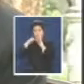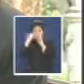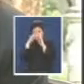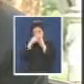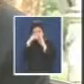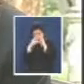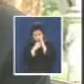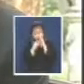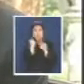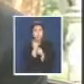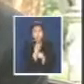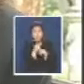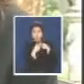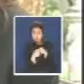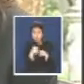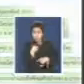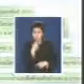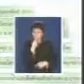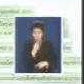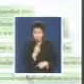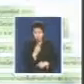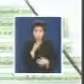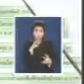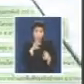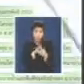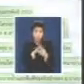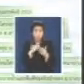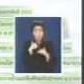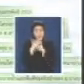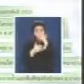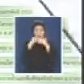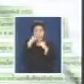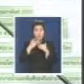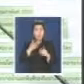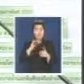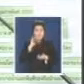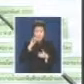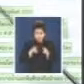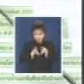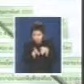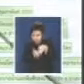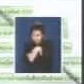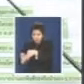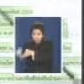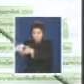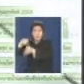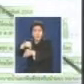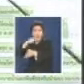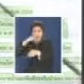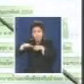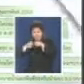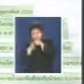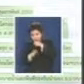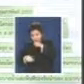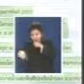คะก็มาดูอย่างเช่นเราจะมาดูของที่การพัฒนาแหล่งน้ำแก้มลิงที่บางระกำเป็นพื้นที่ที่ต่ำ